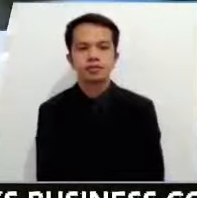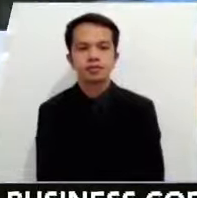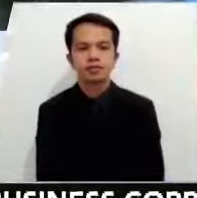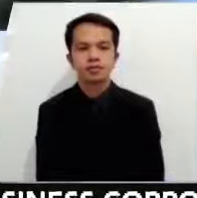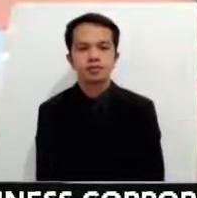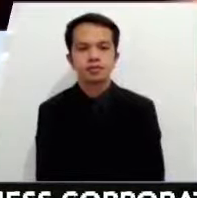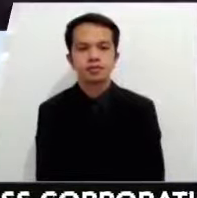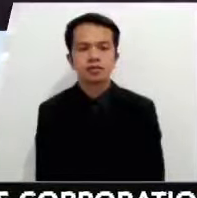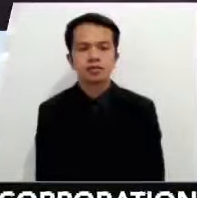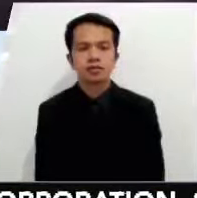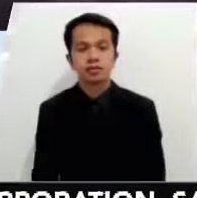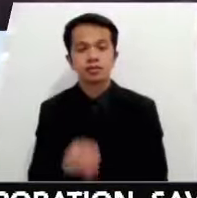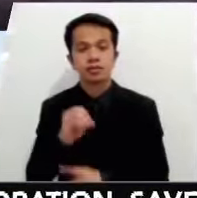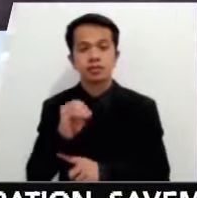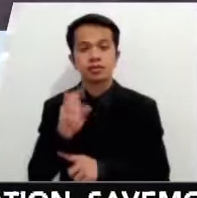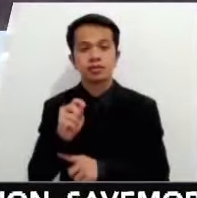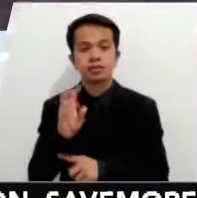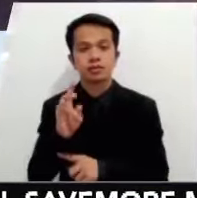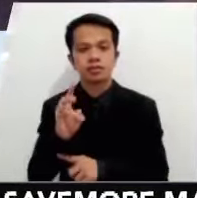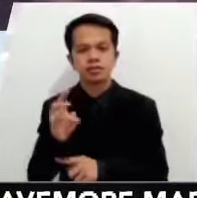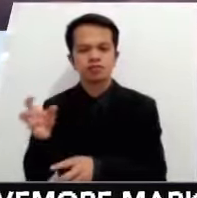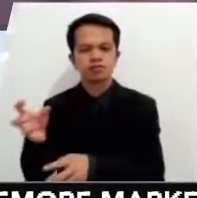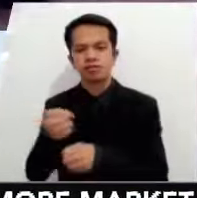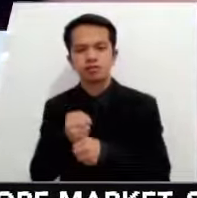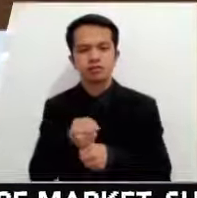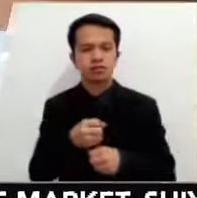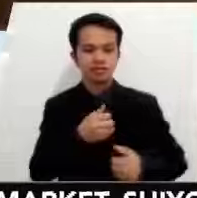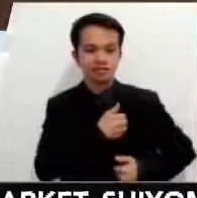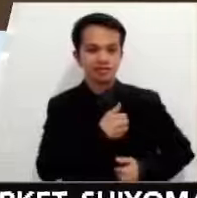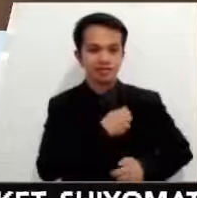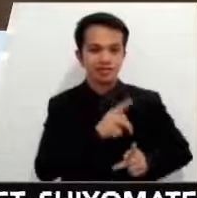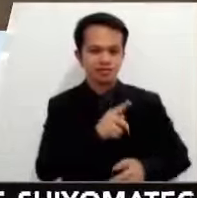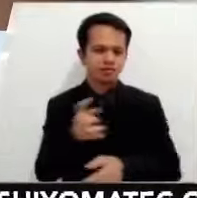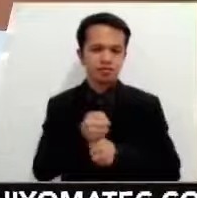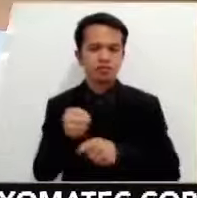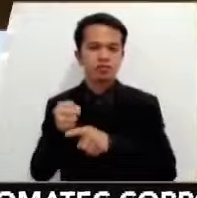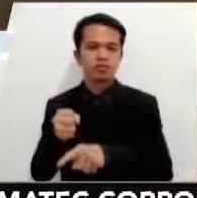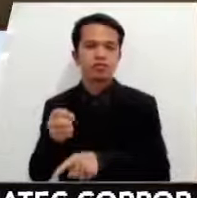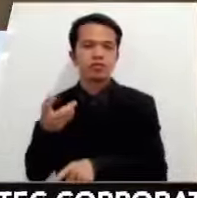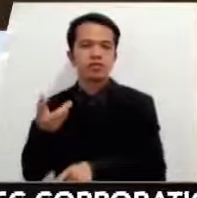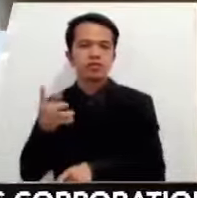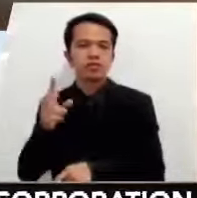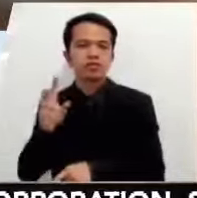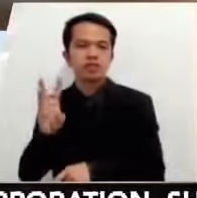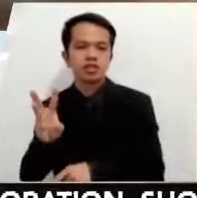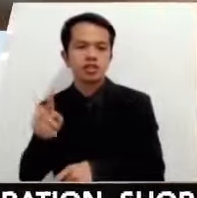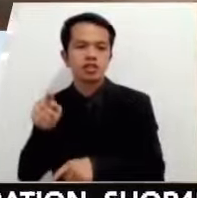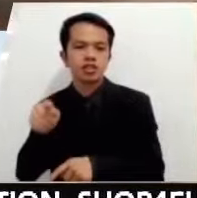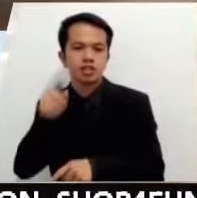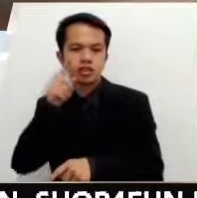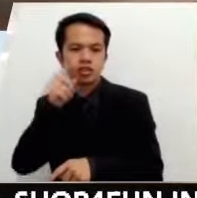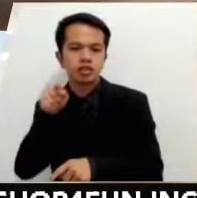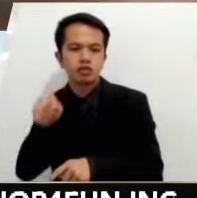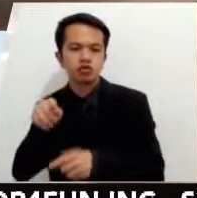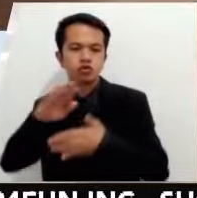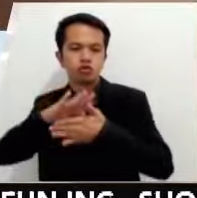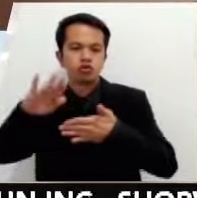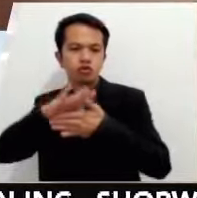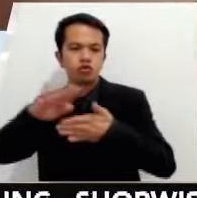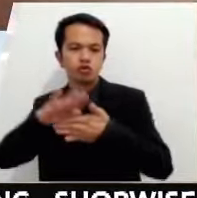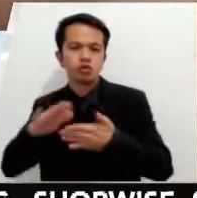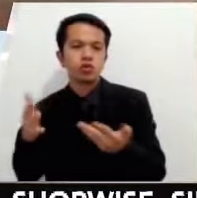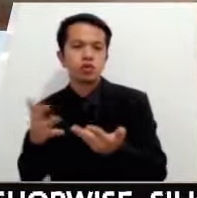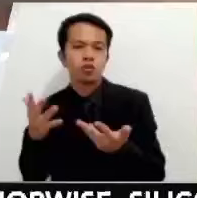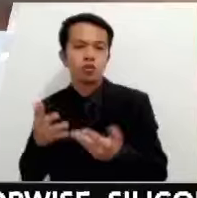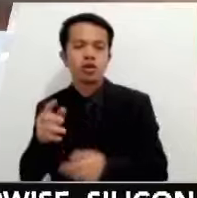October 17, nang dukuti ng mga armadong lalaki ang 26-anyos na American vlogger na si Elliot O'Neill Eastman sa Cebuco, Zamboanga del